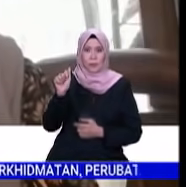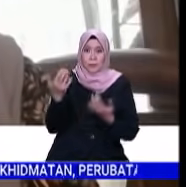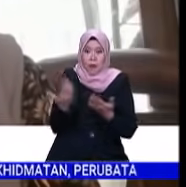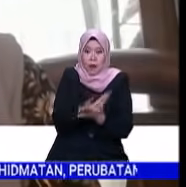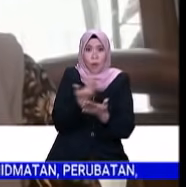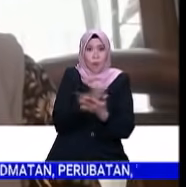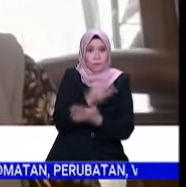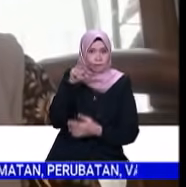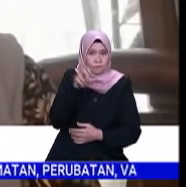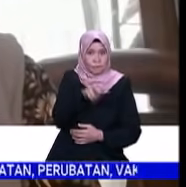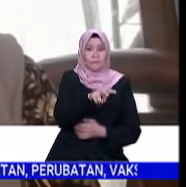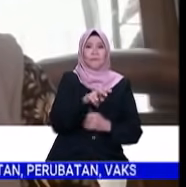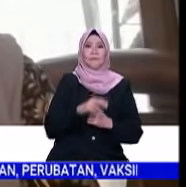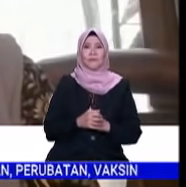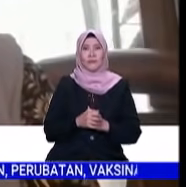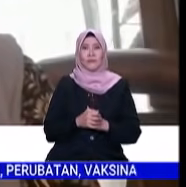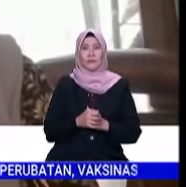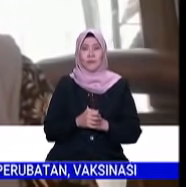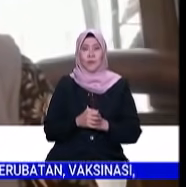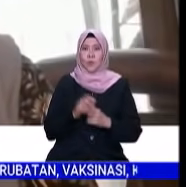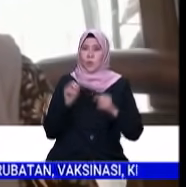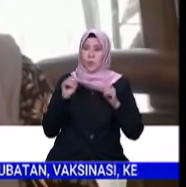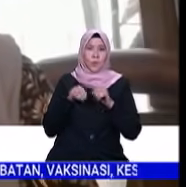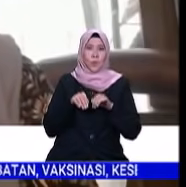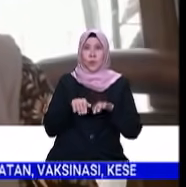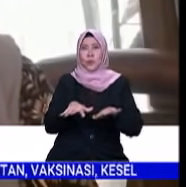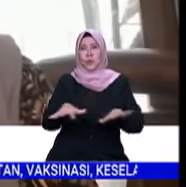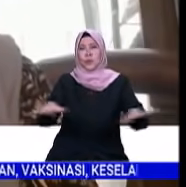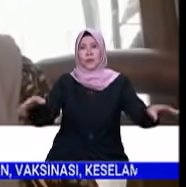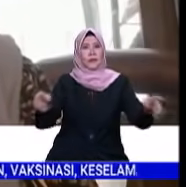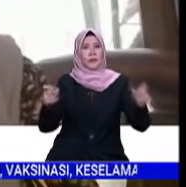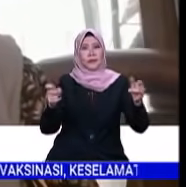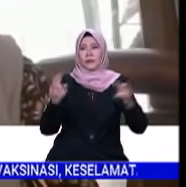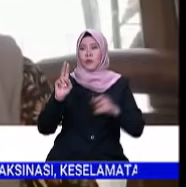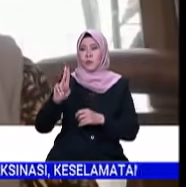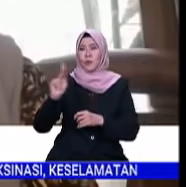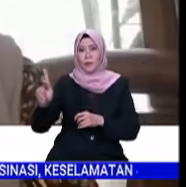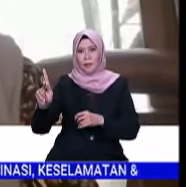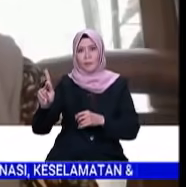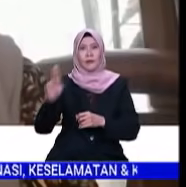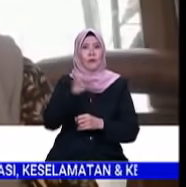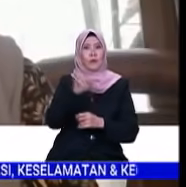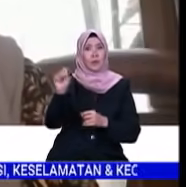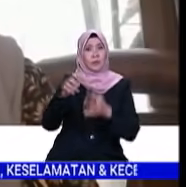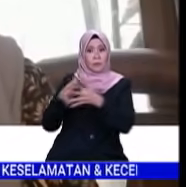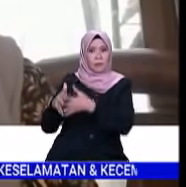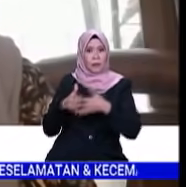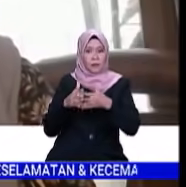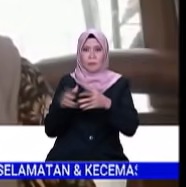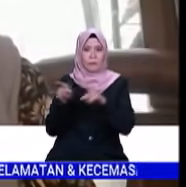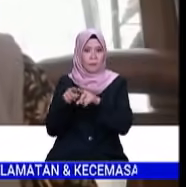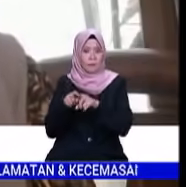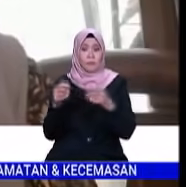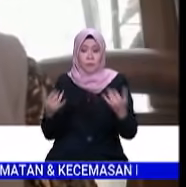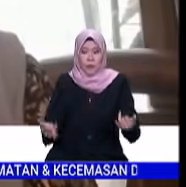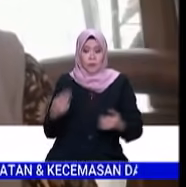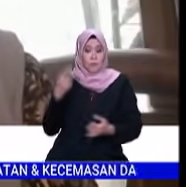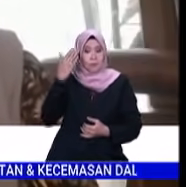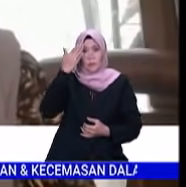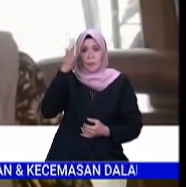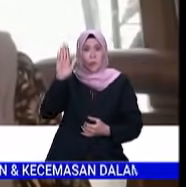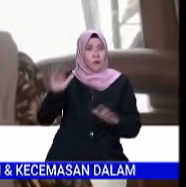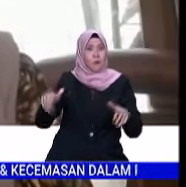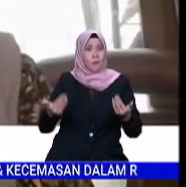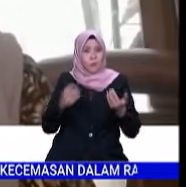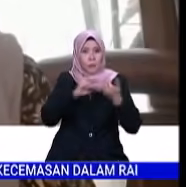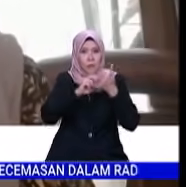terkini dan juga sangat berleluasa bukan saja di UK tapi di US. Jadi kita tak tahu bagaimana